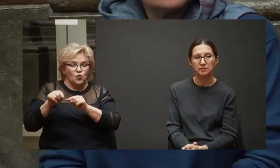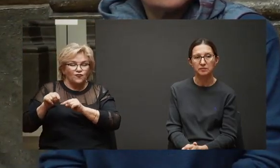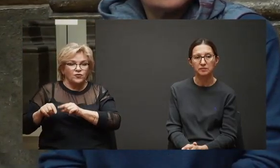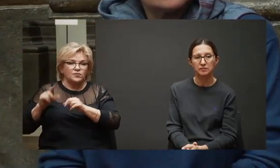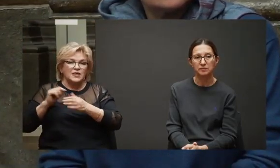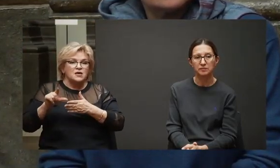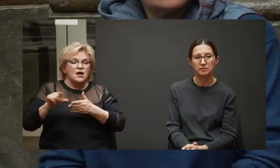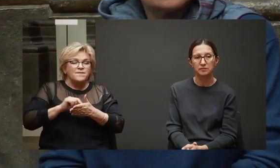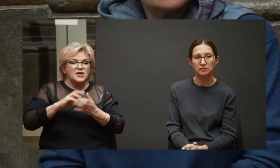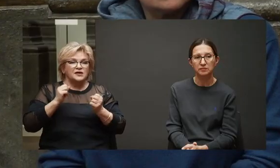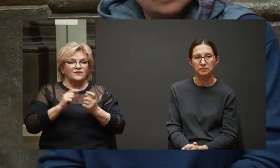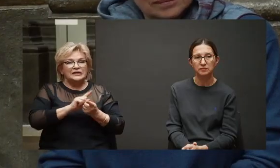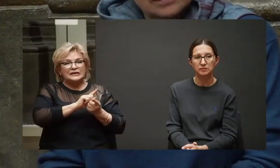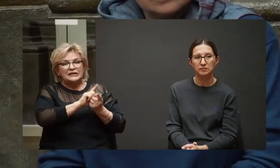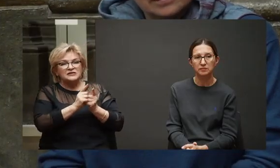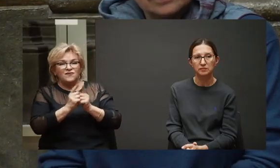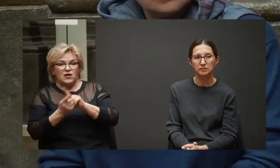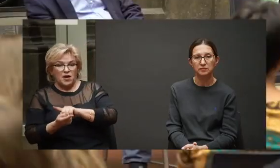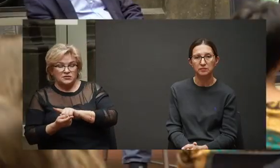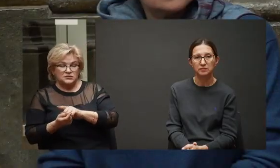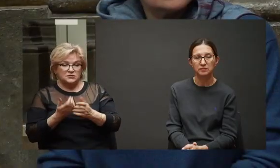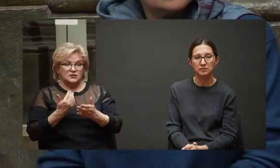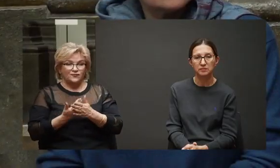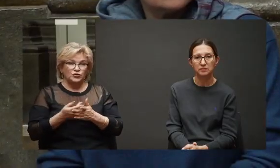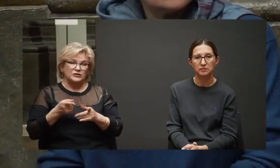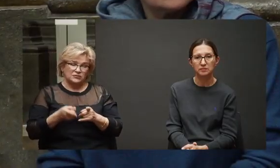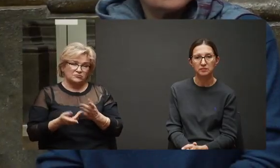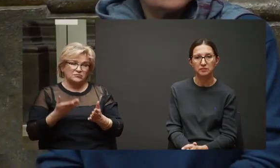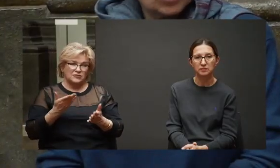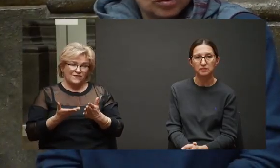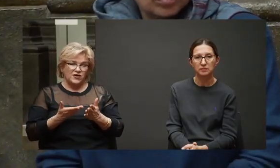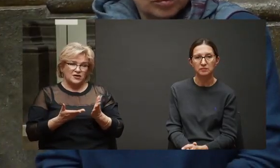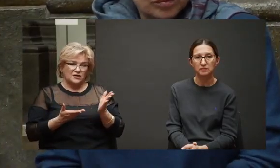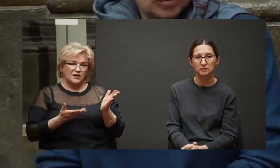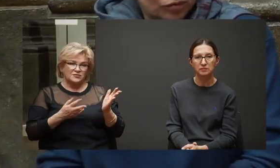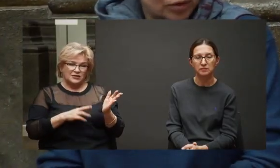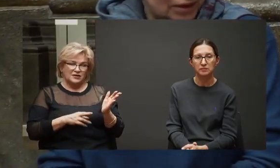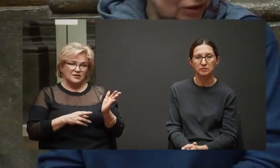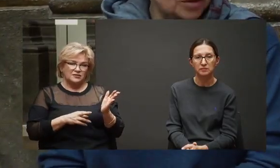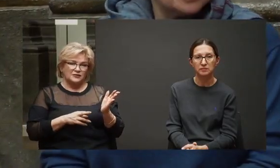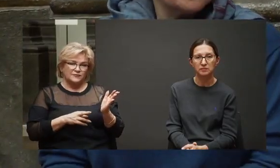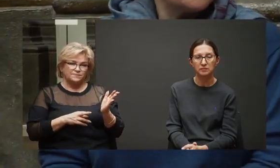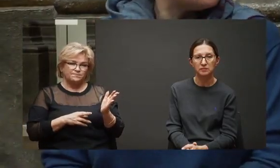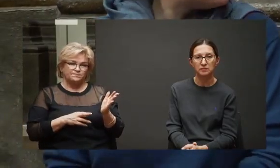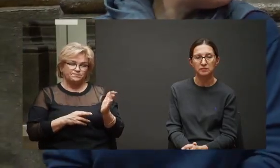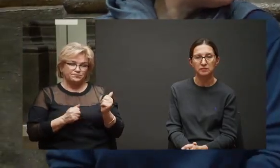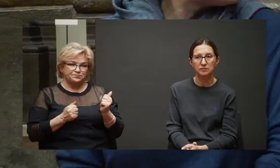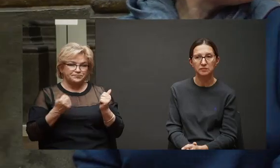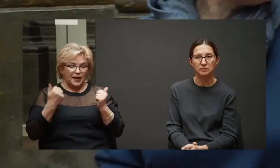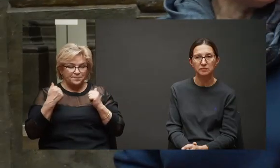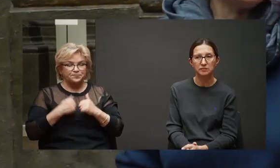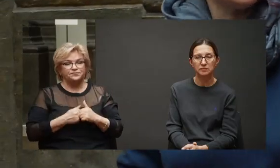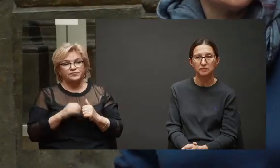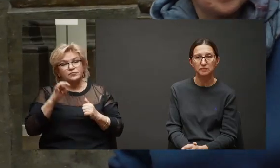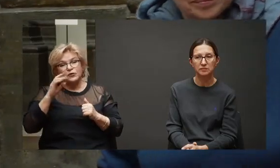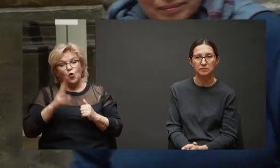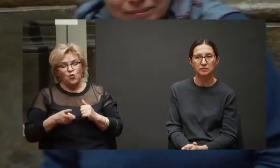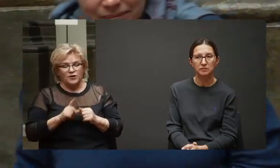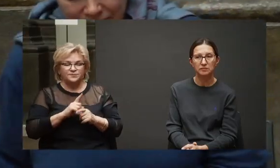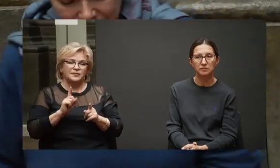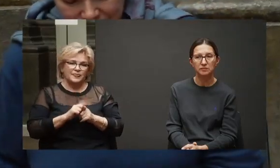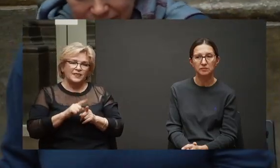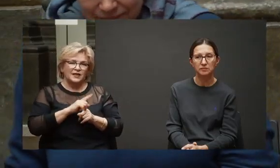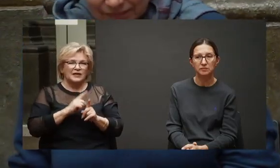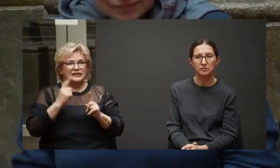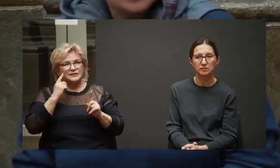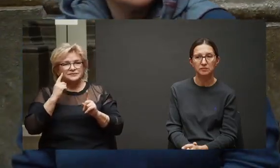на копировании трансформации. Тут, наверное, я вижу, нет, да, ну, окей, это такая, я тут